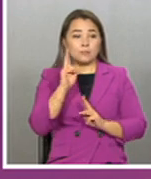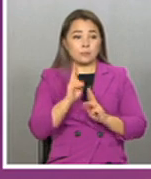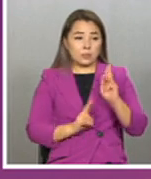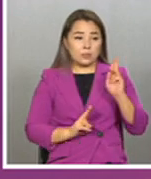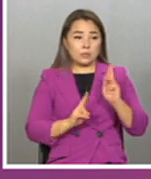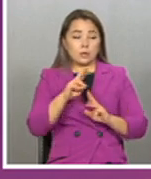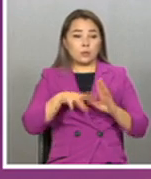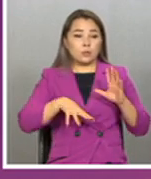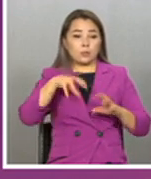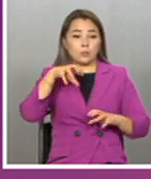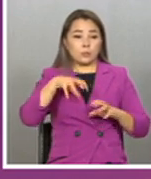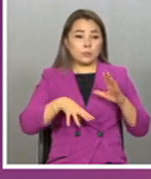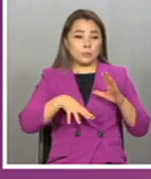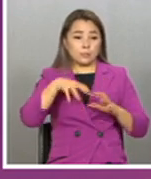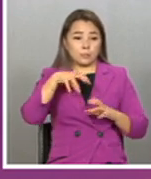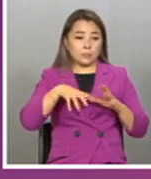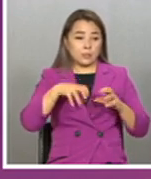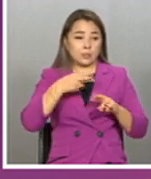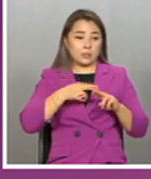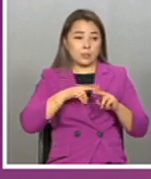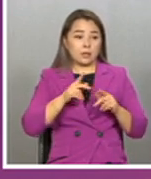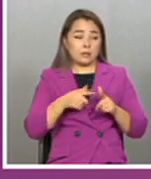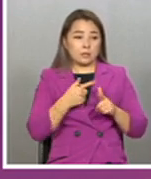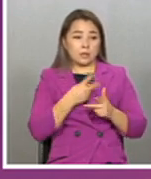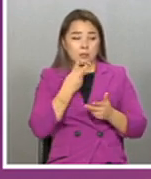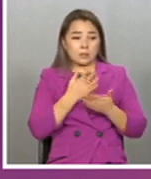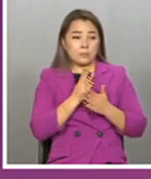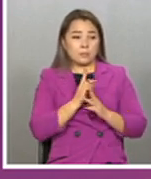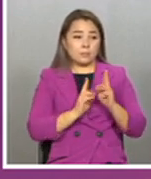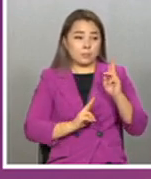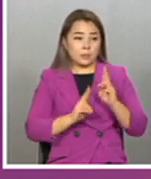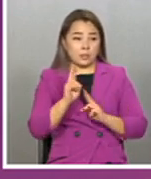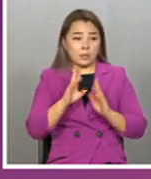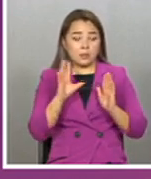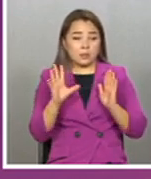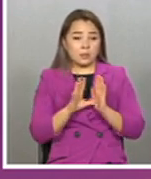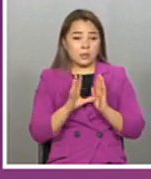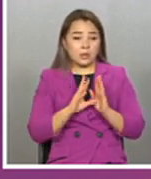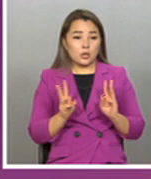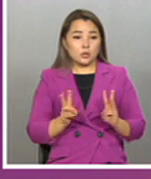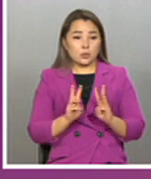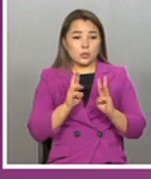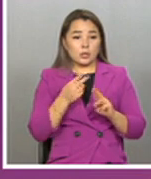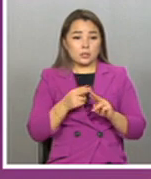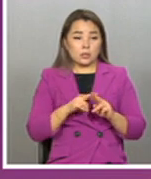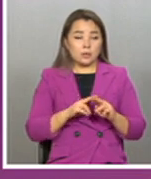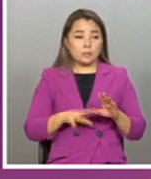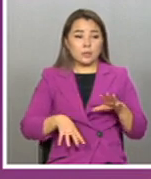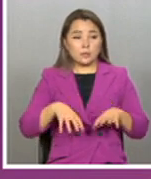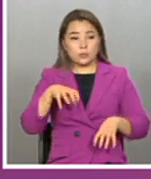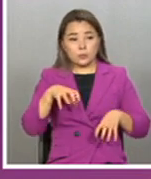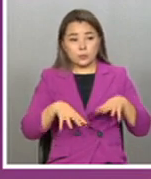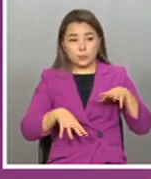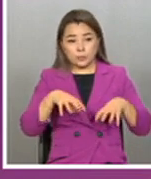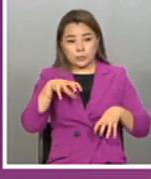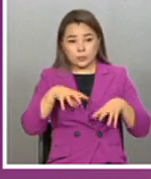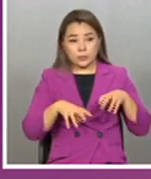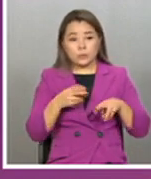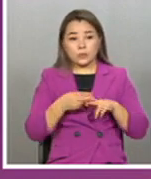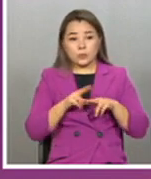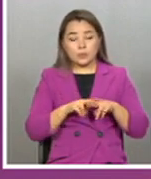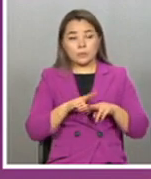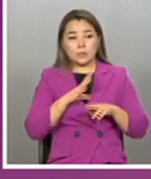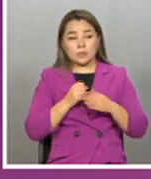деп атаймыз. Және де қоспа электр тұтанғыш арқылы қопарыла жанады да, үлкен қысымда пайда болғандан